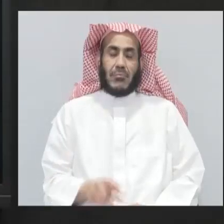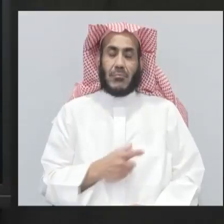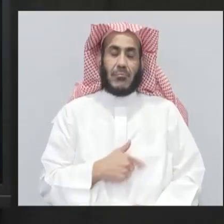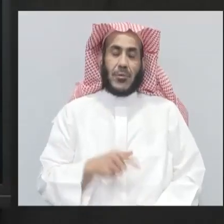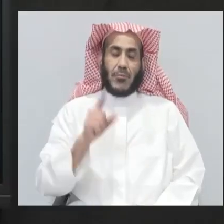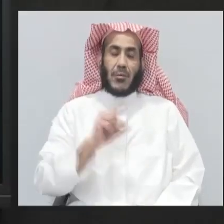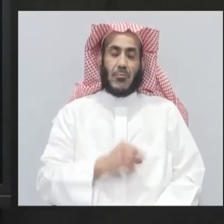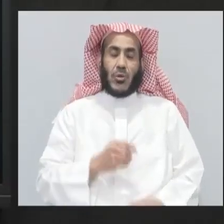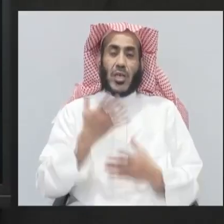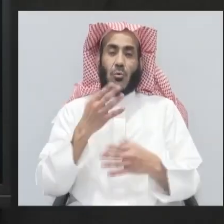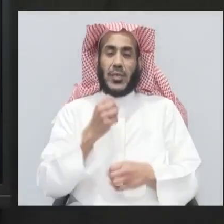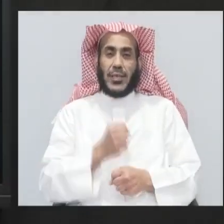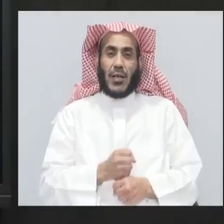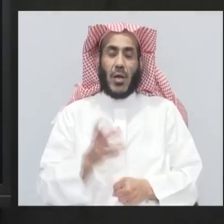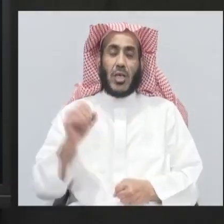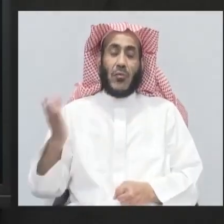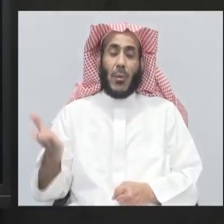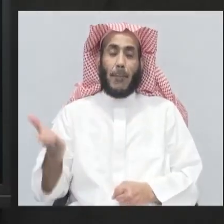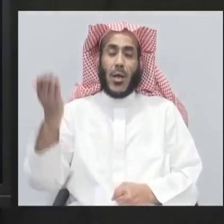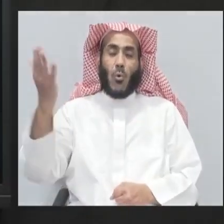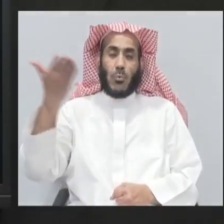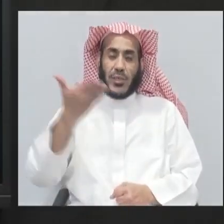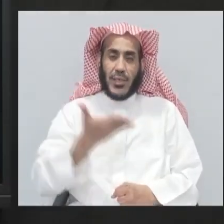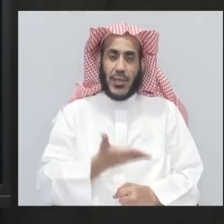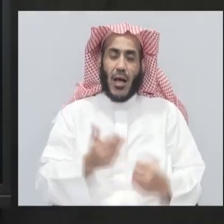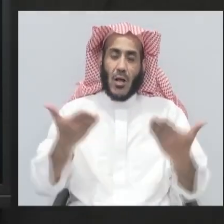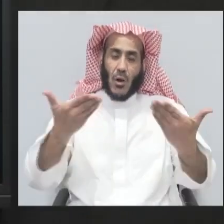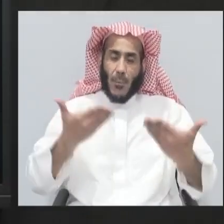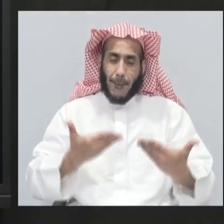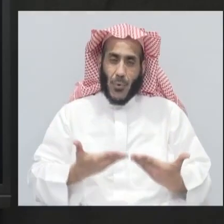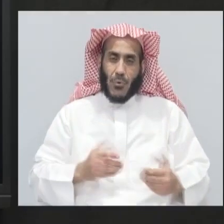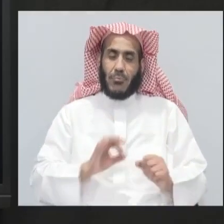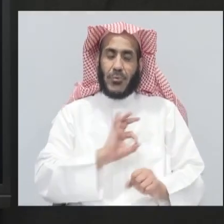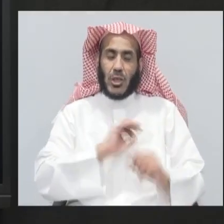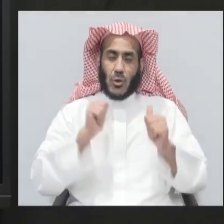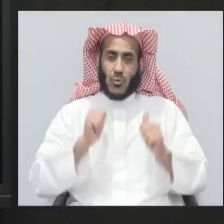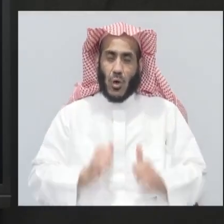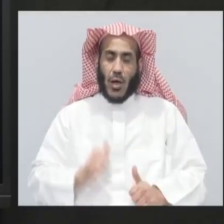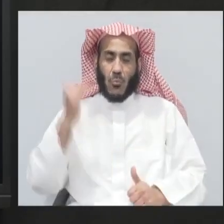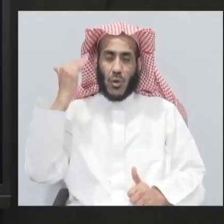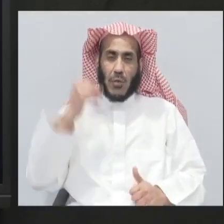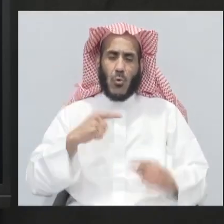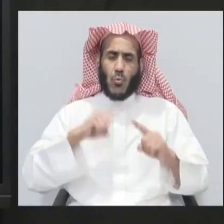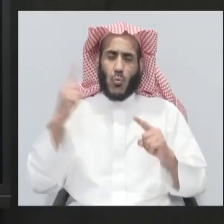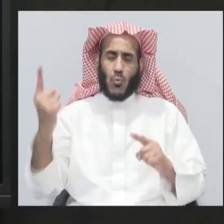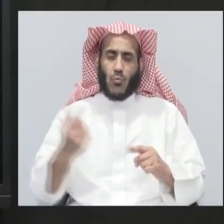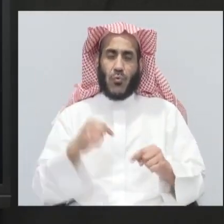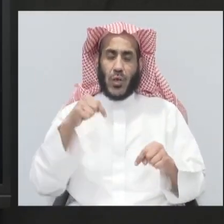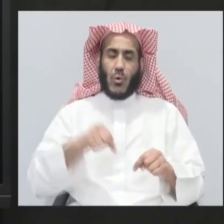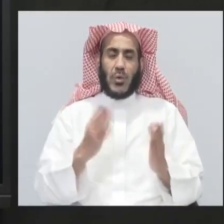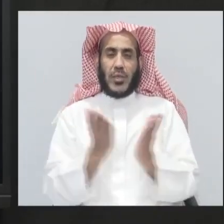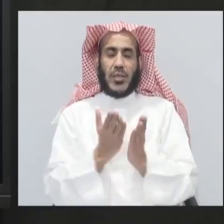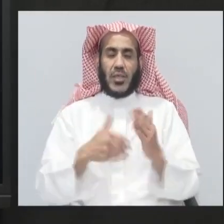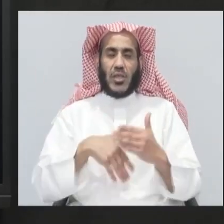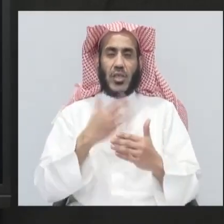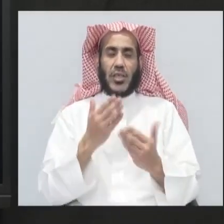بسم الله والصلاه والسلام على اشرف الانبياء والمرسلين اهلا وسهلا بكم اعزائي الطلاب والطالبات في يوم دراسي جديد مع